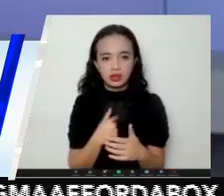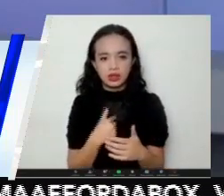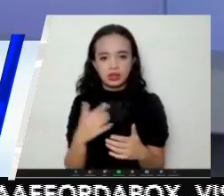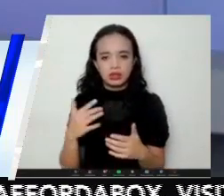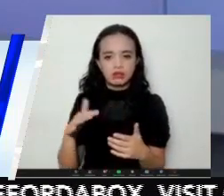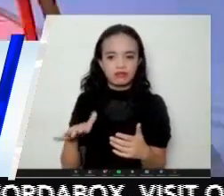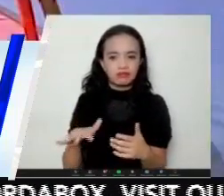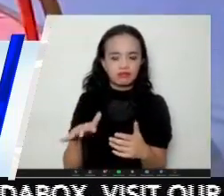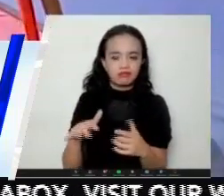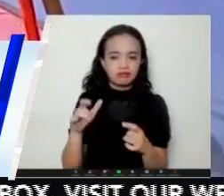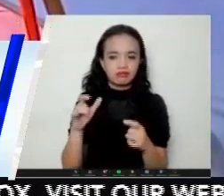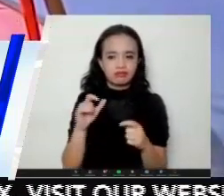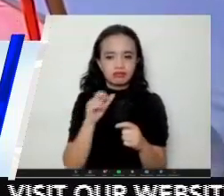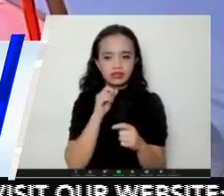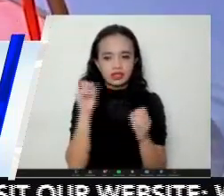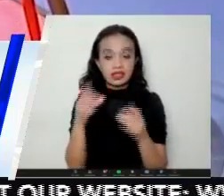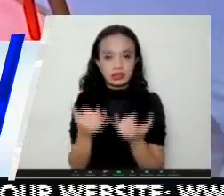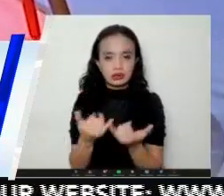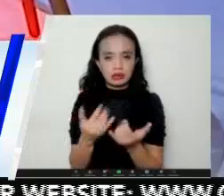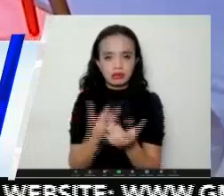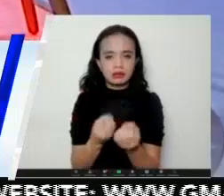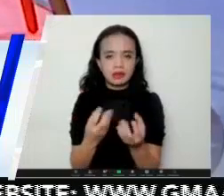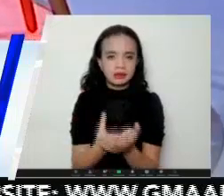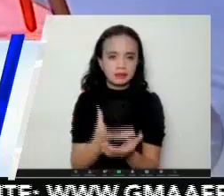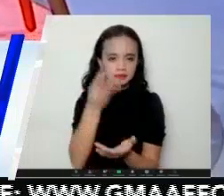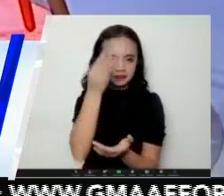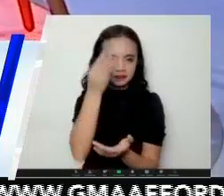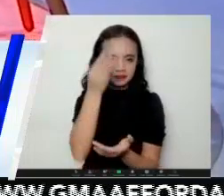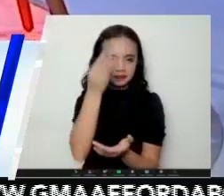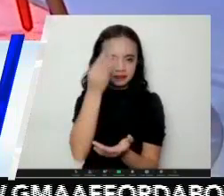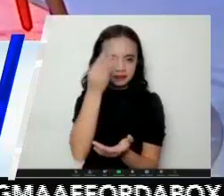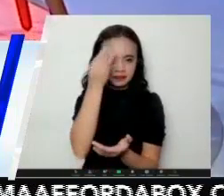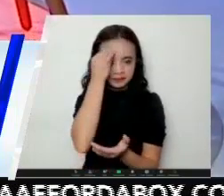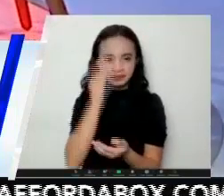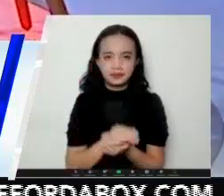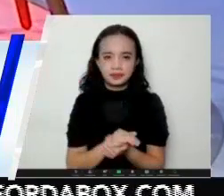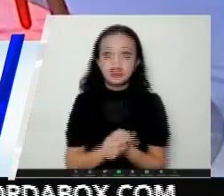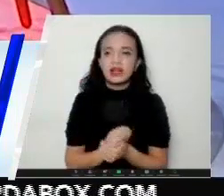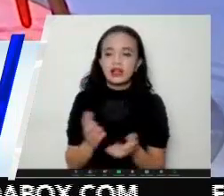ang dami ko na natutunan. Biggest plan for 2024? Biggest plan?